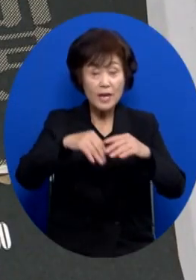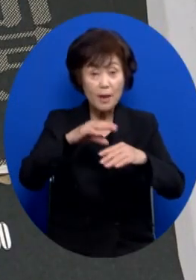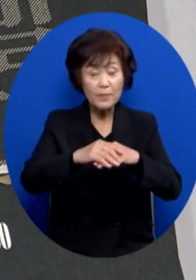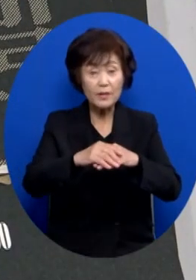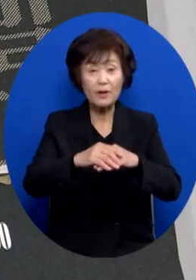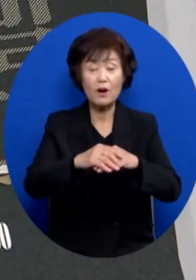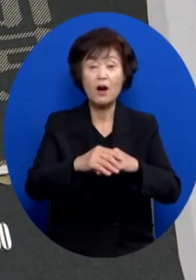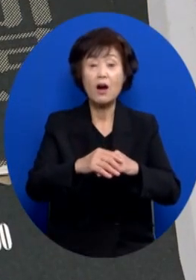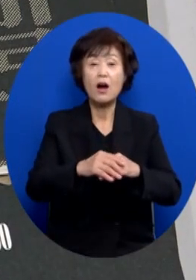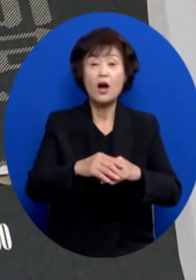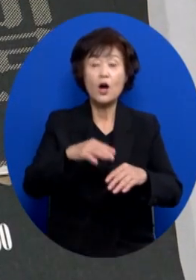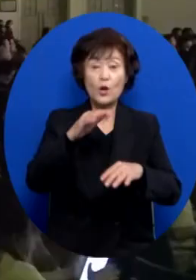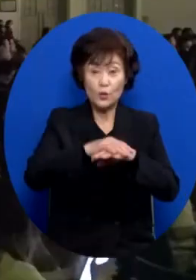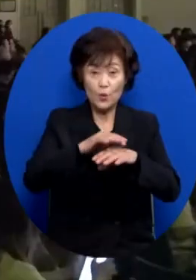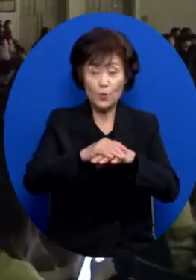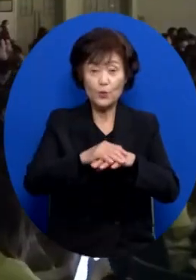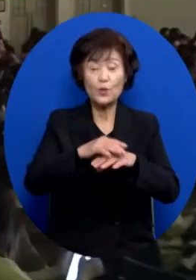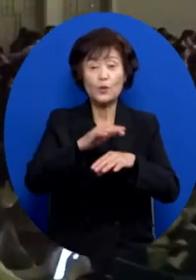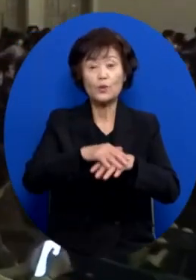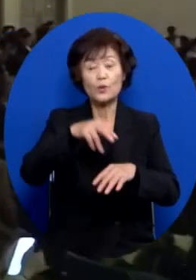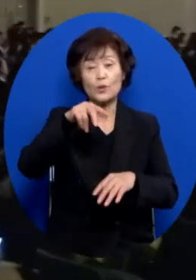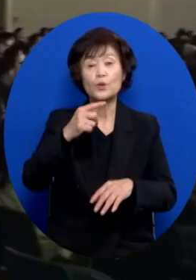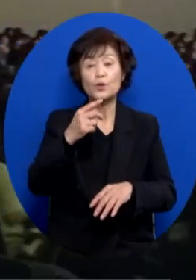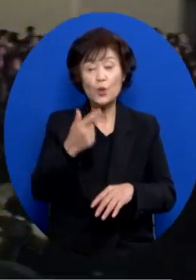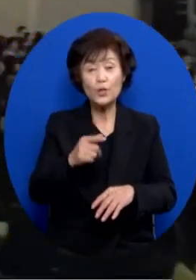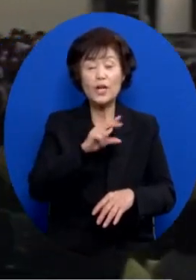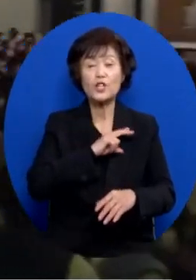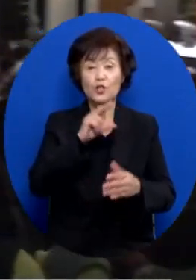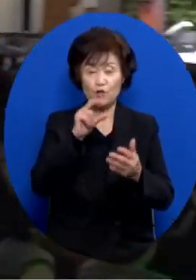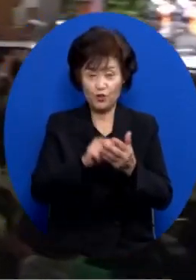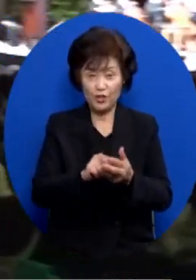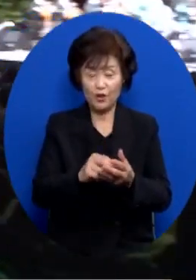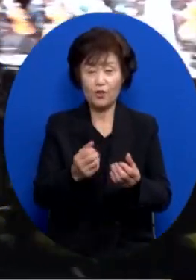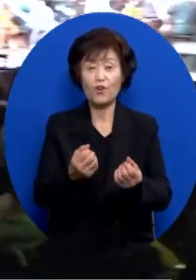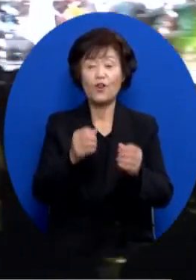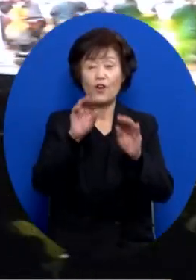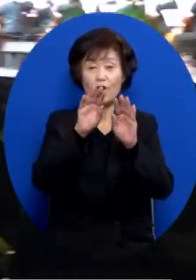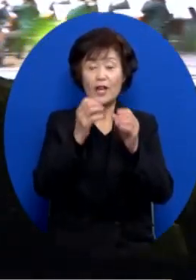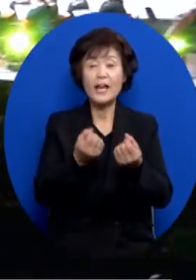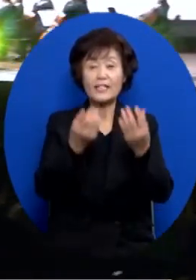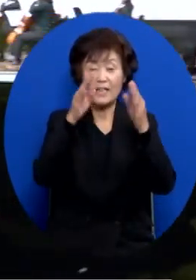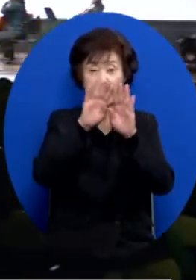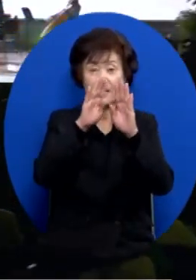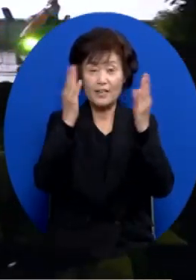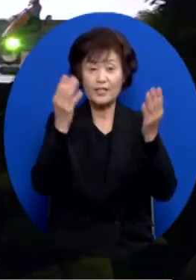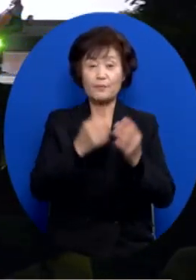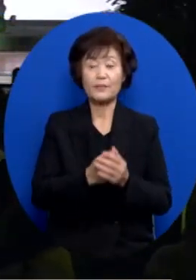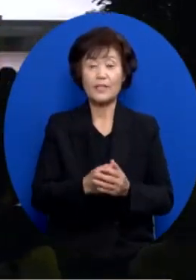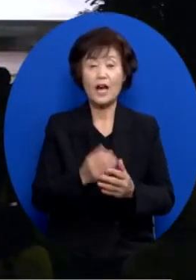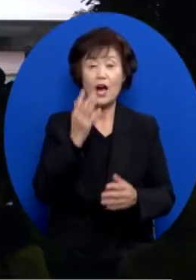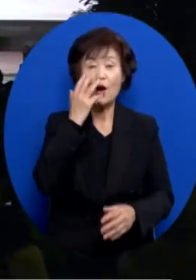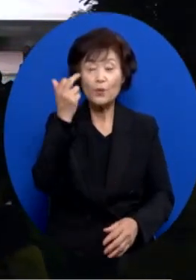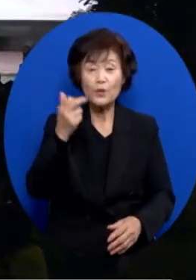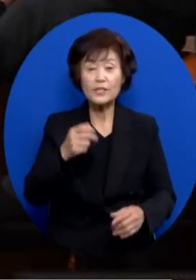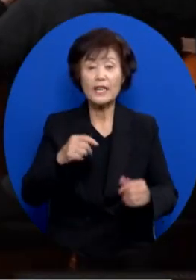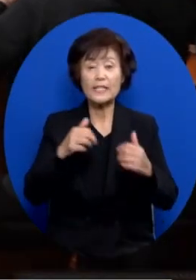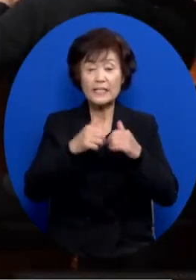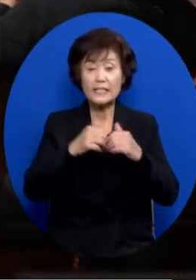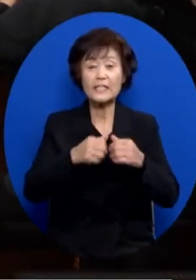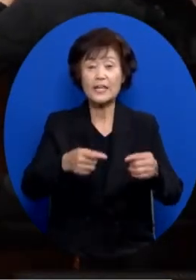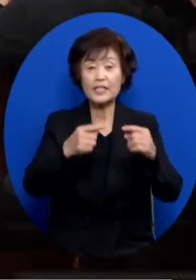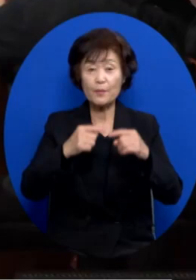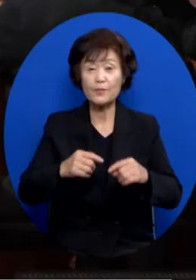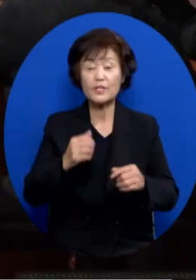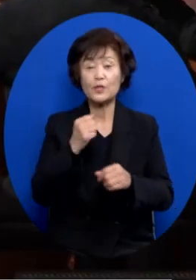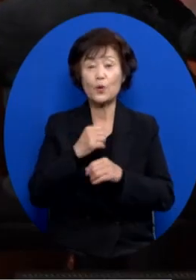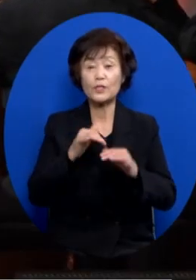손을 주제로 진행해 왔습니다. 올해 울산에서 참전용사를 초청해 진행한 것을 시작으로 전주에서는 다문화